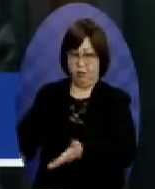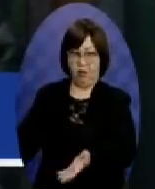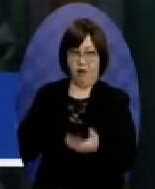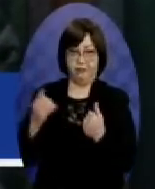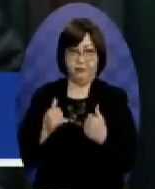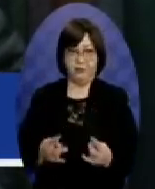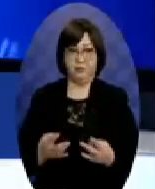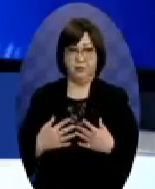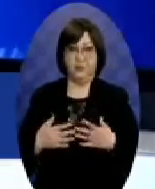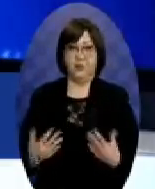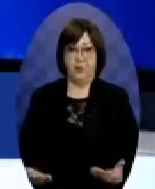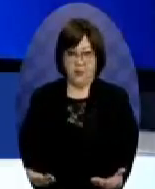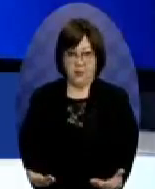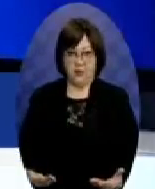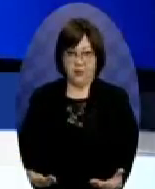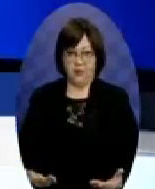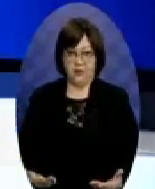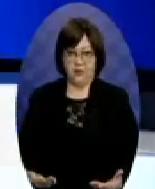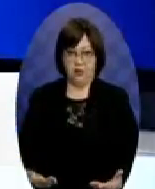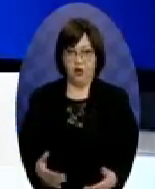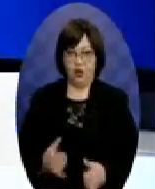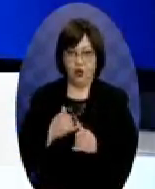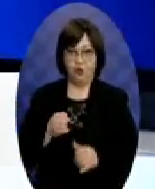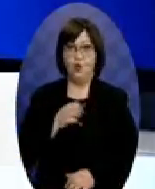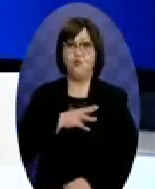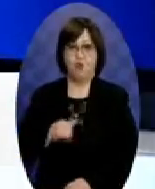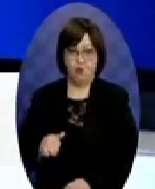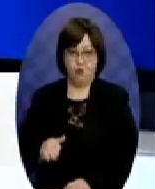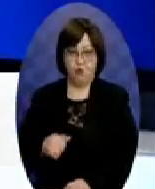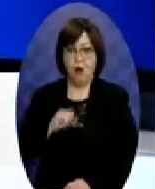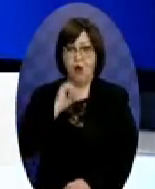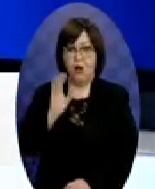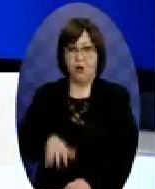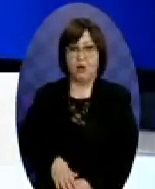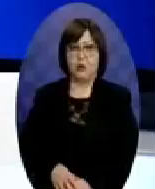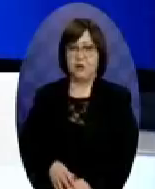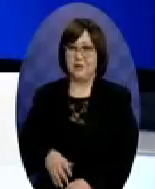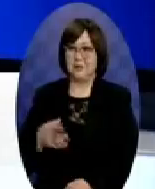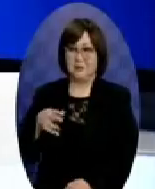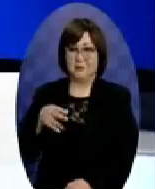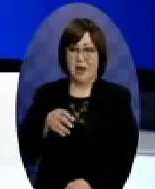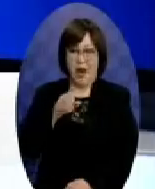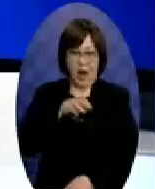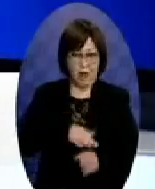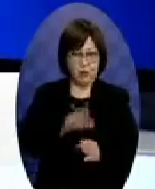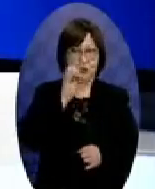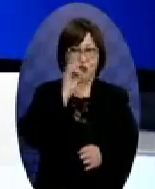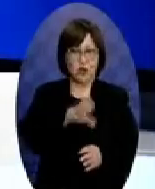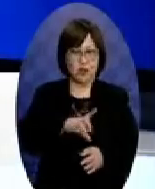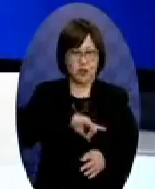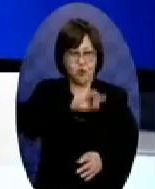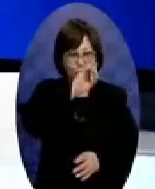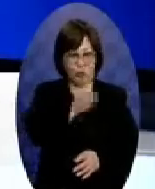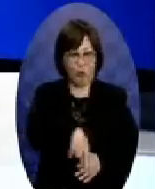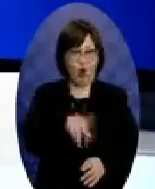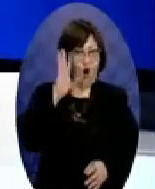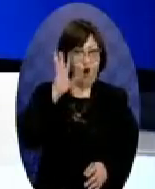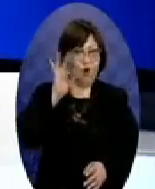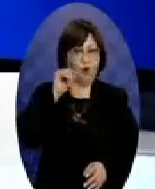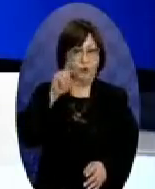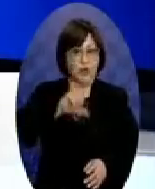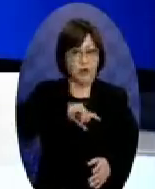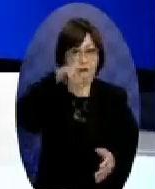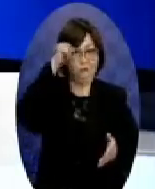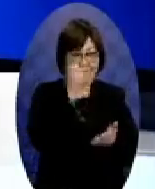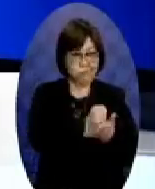хурдаас оруулаад ирсэн байгаа шүү дээ. За албан ёсны зөвшөөрөлтэй патенттэй бүтээгдэхүүнийг дуурайлгаад тэгэл хийчихэнт тийм ээ. Мэдээж одоо сөрөг талууд бол